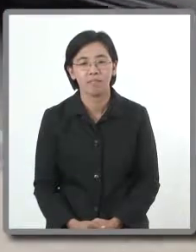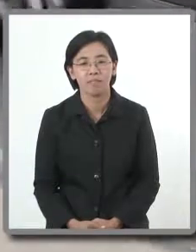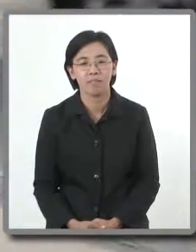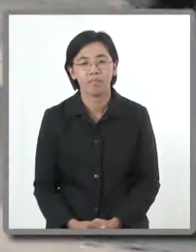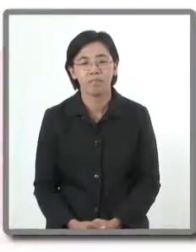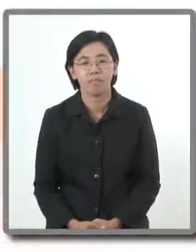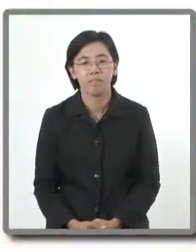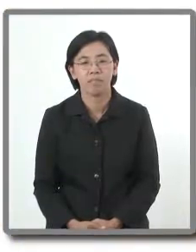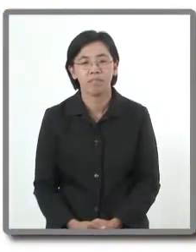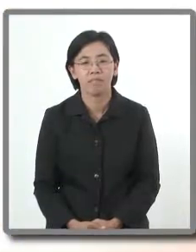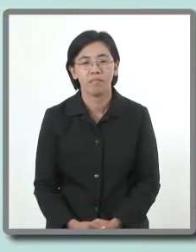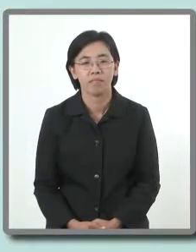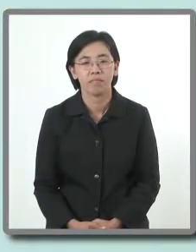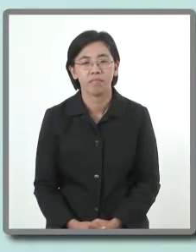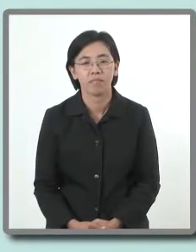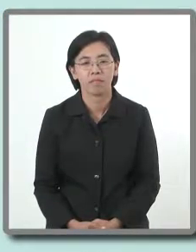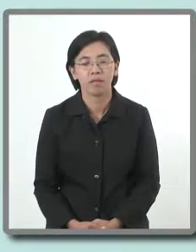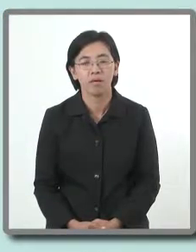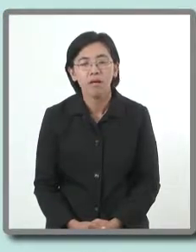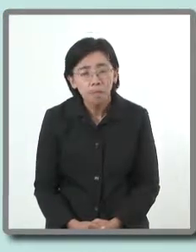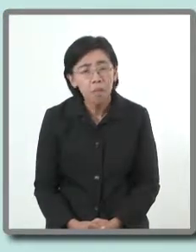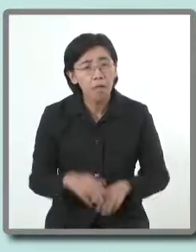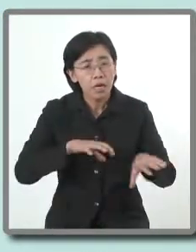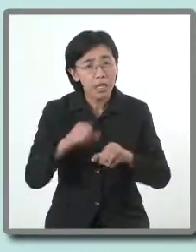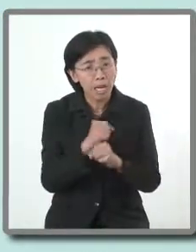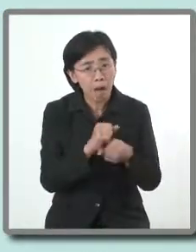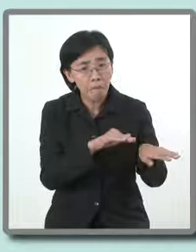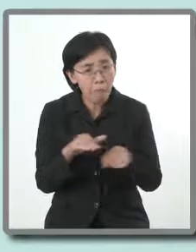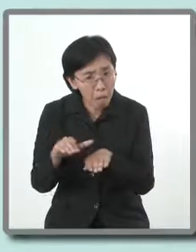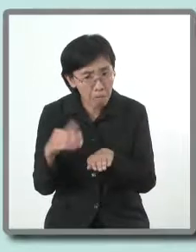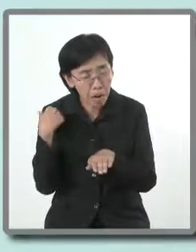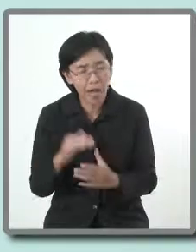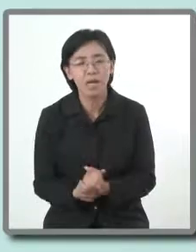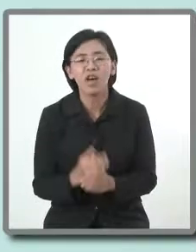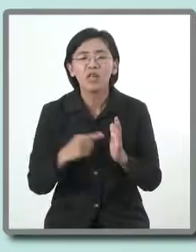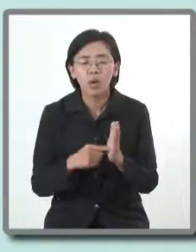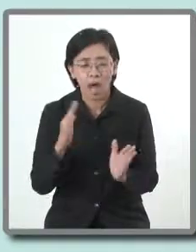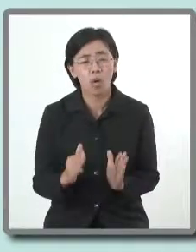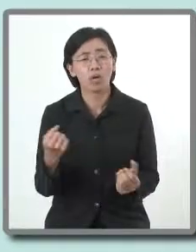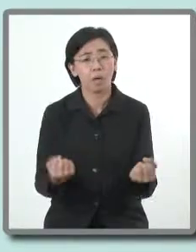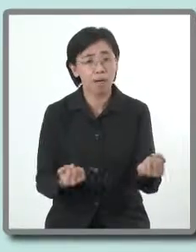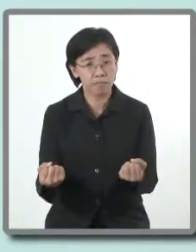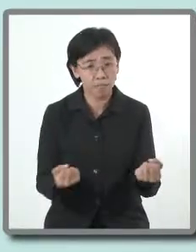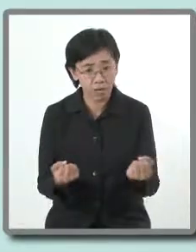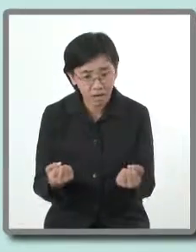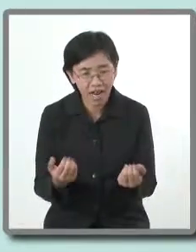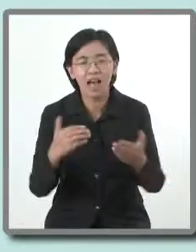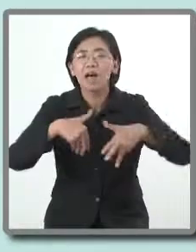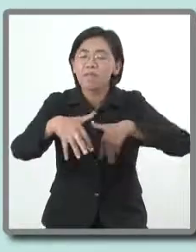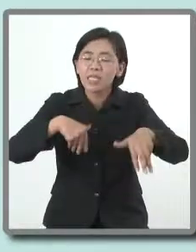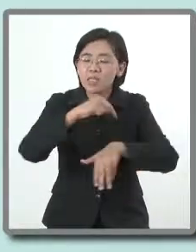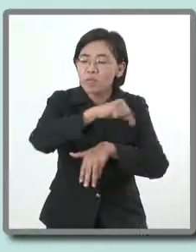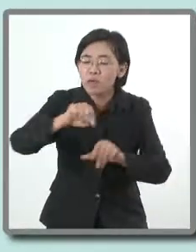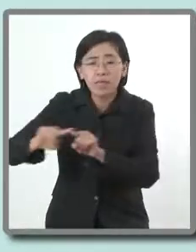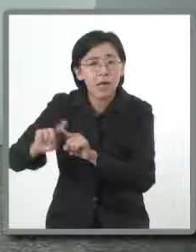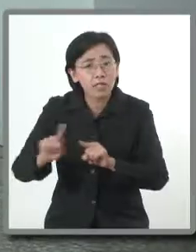้และในเรื่องของการเตรียมความพร้อมล่ะคะในส่วนของทั้งคนขับรถในส่วนของประชาชน ครับส